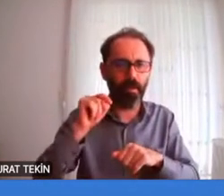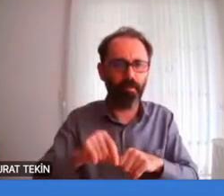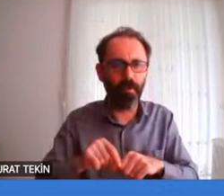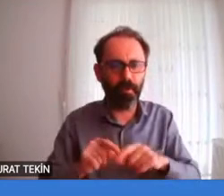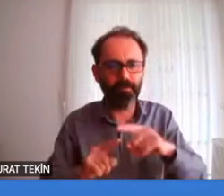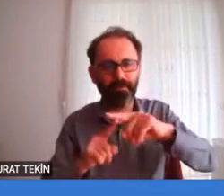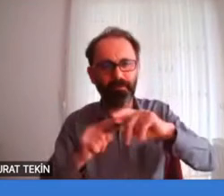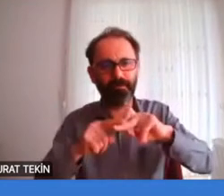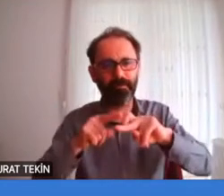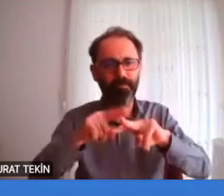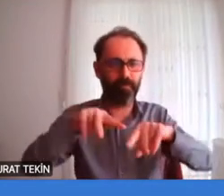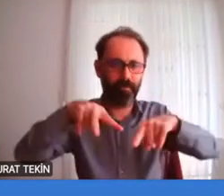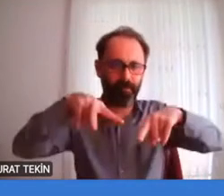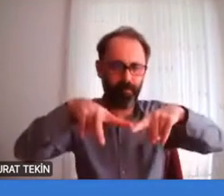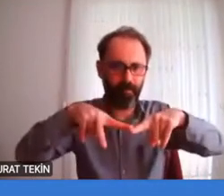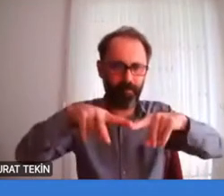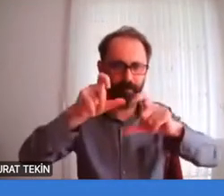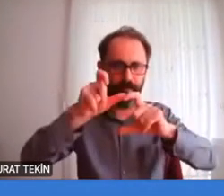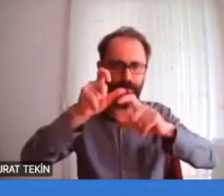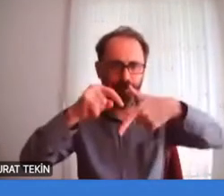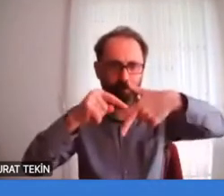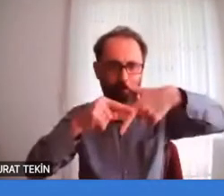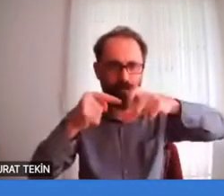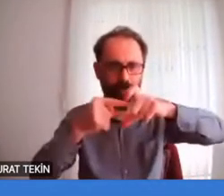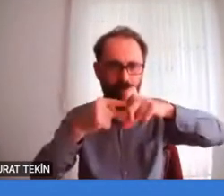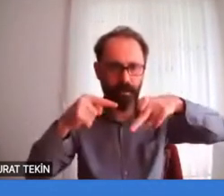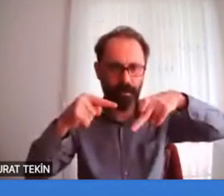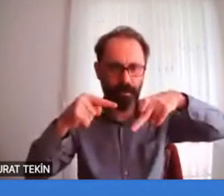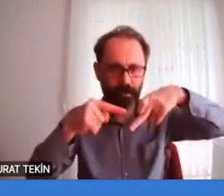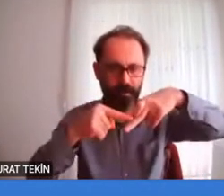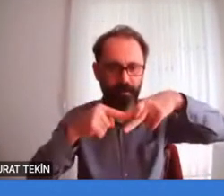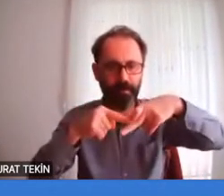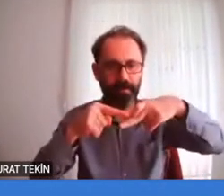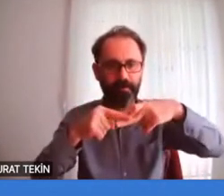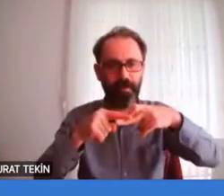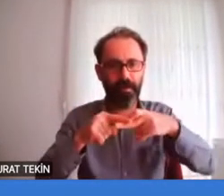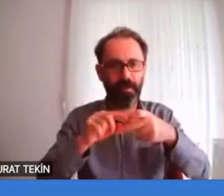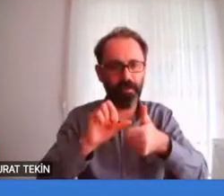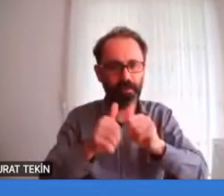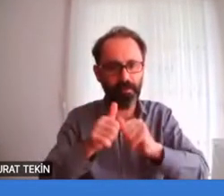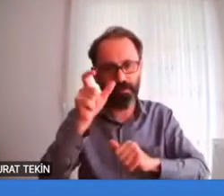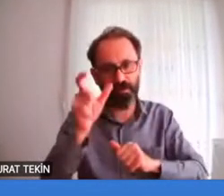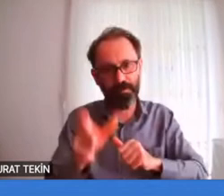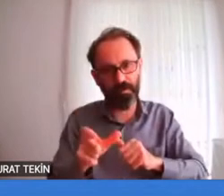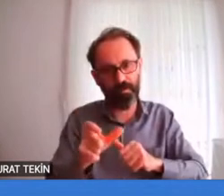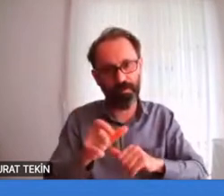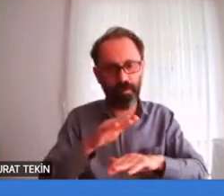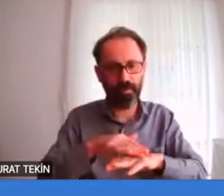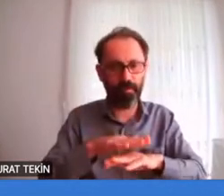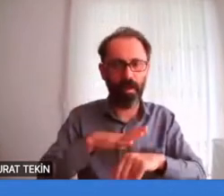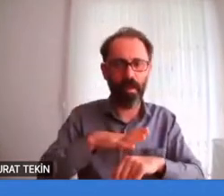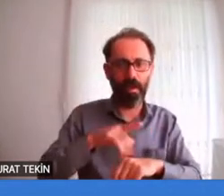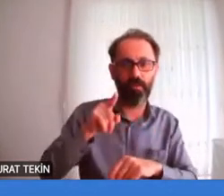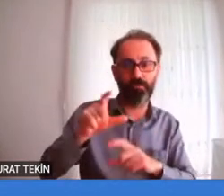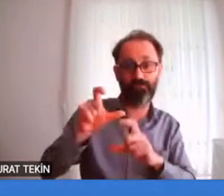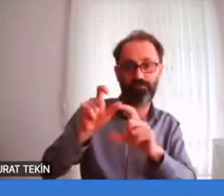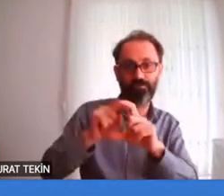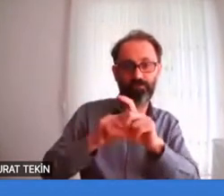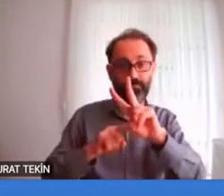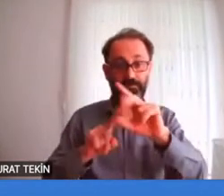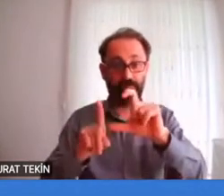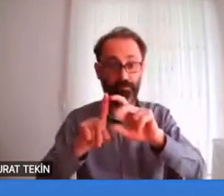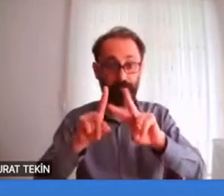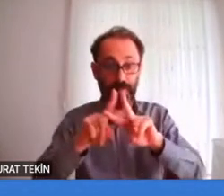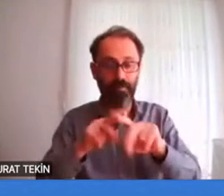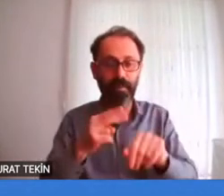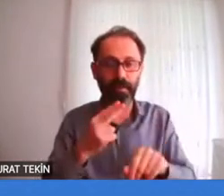yok. Çünkü Sevda gerçekten dünyanın en iyi voleybolcularından biri. Böyle